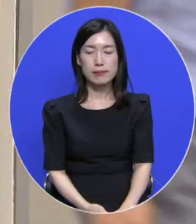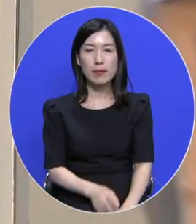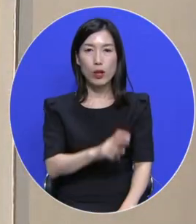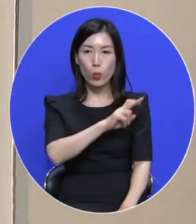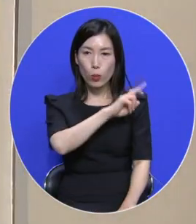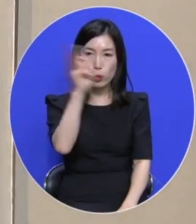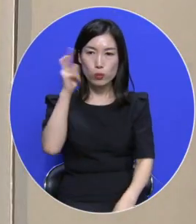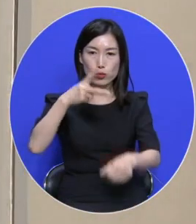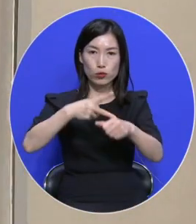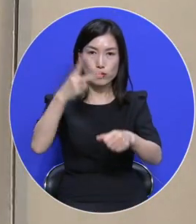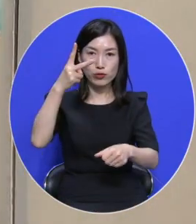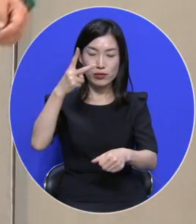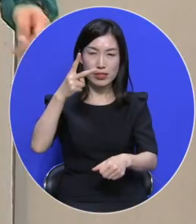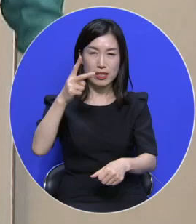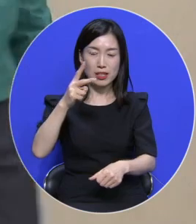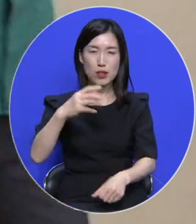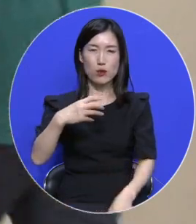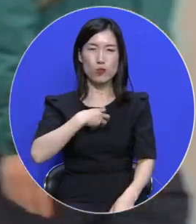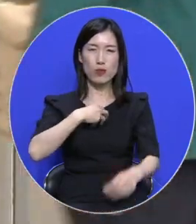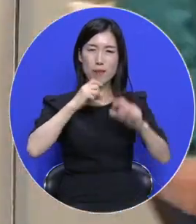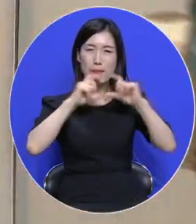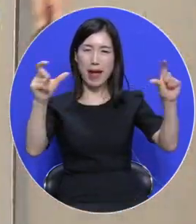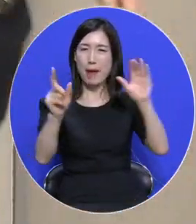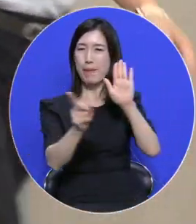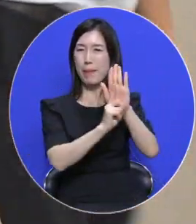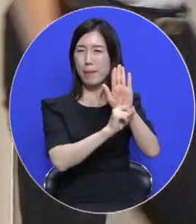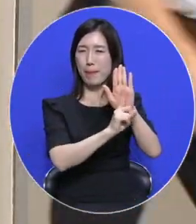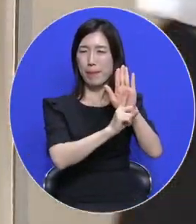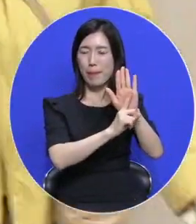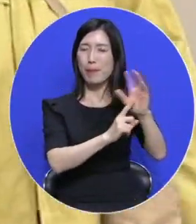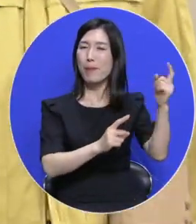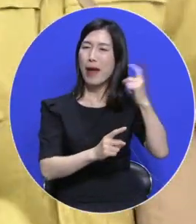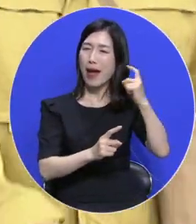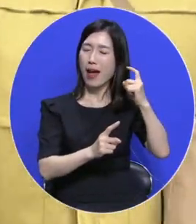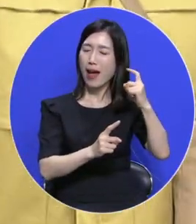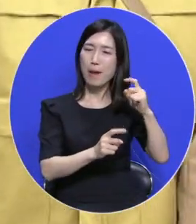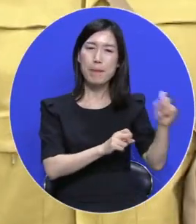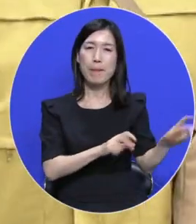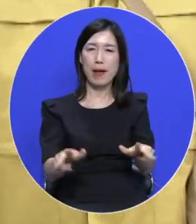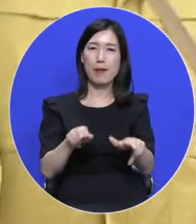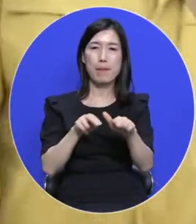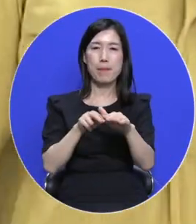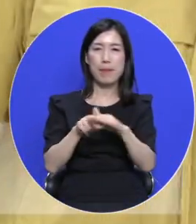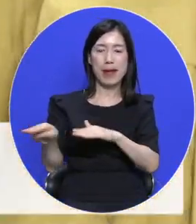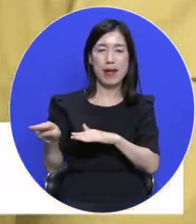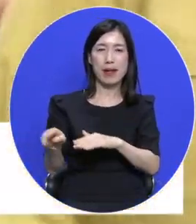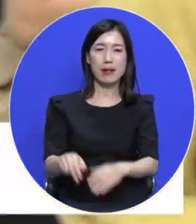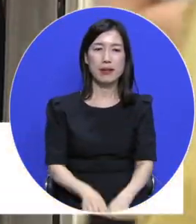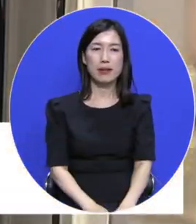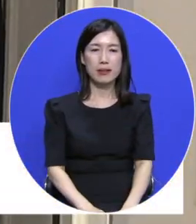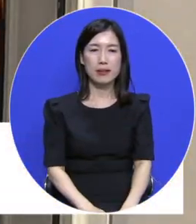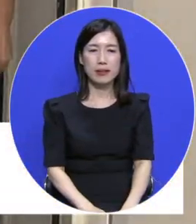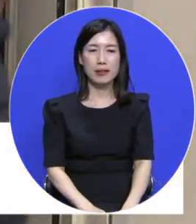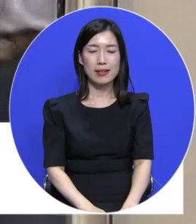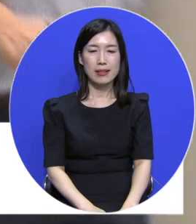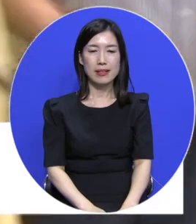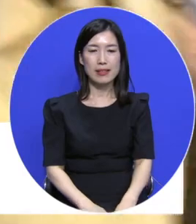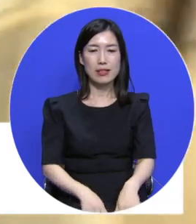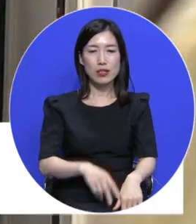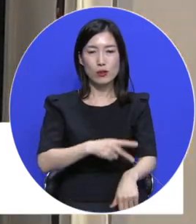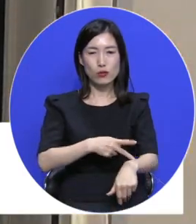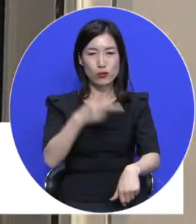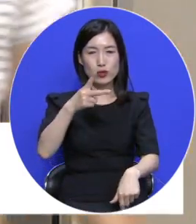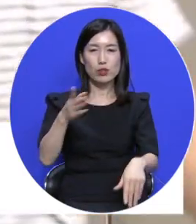오후 2시 민방공 대피 훈련을 알리는 사이렌이 울립니다. 14시 우리나라 전역에